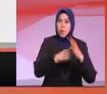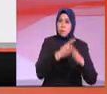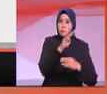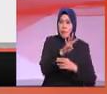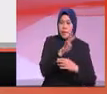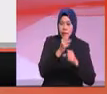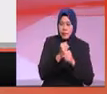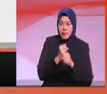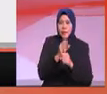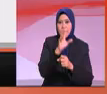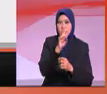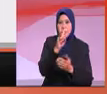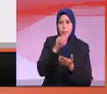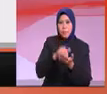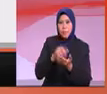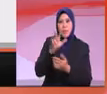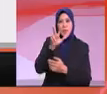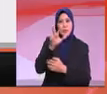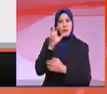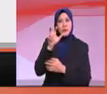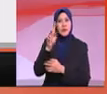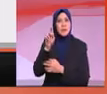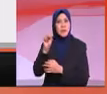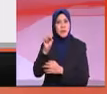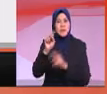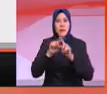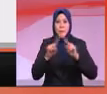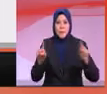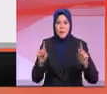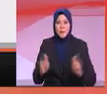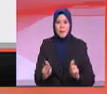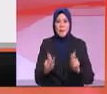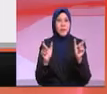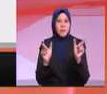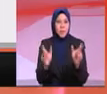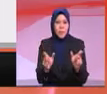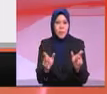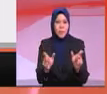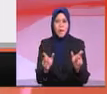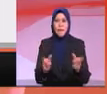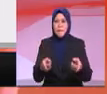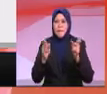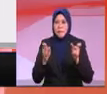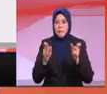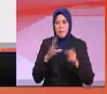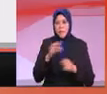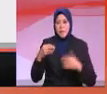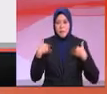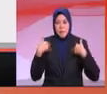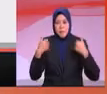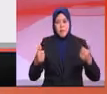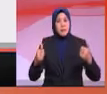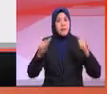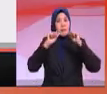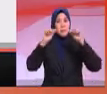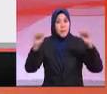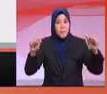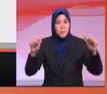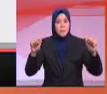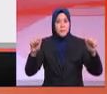mendapat 6,300 kes. Tetapi dengan tindakan lockdown kita dan juga tindakan kesihatan awam,